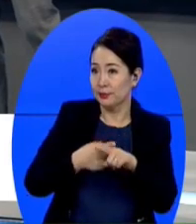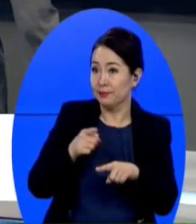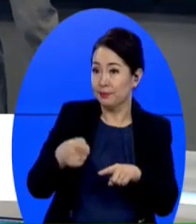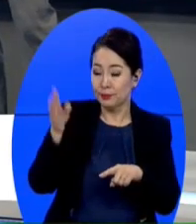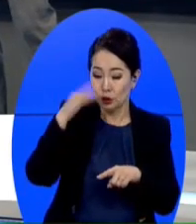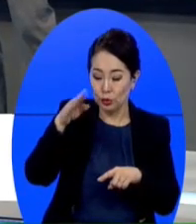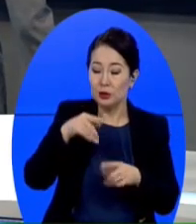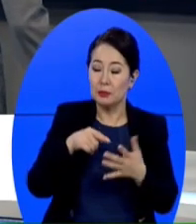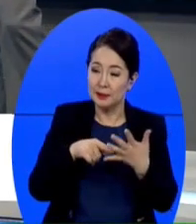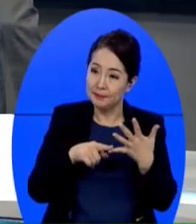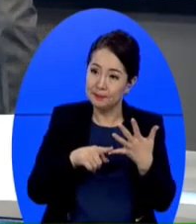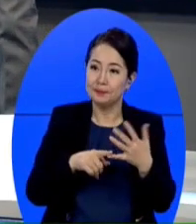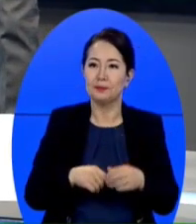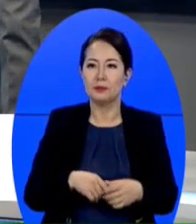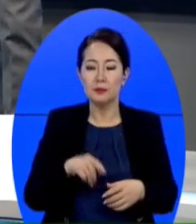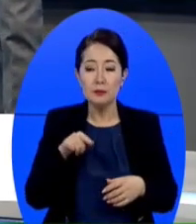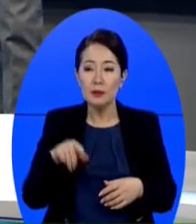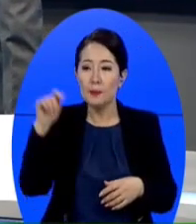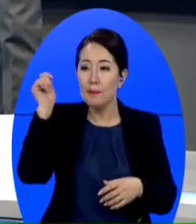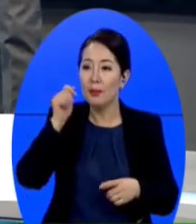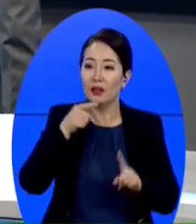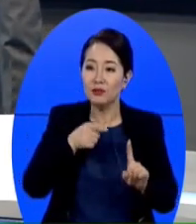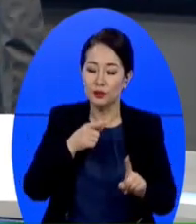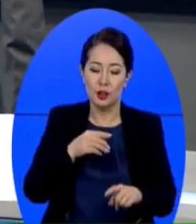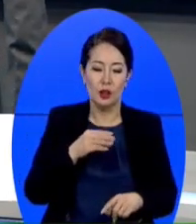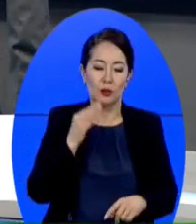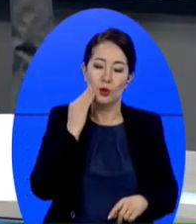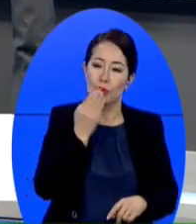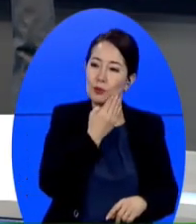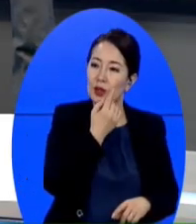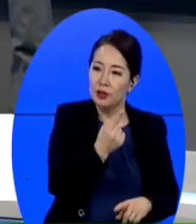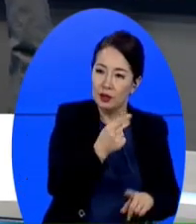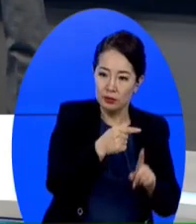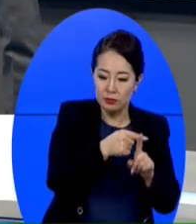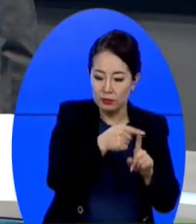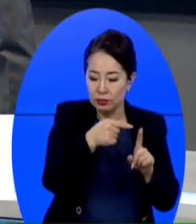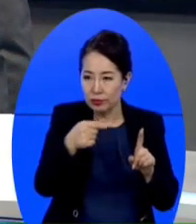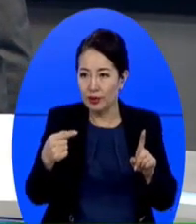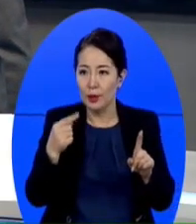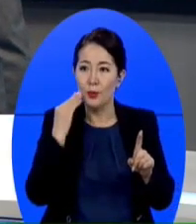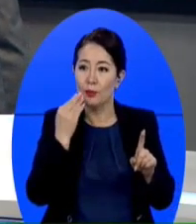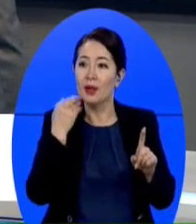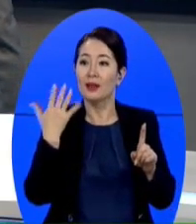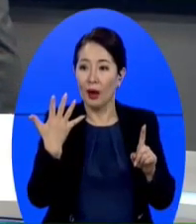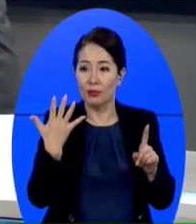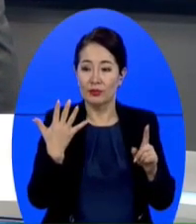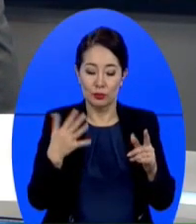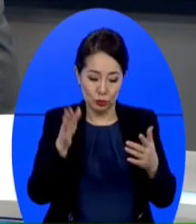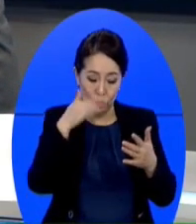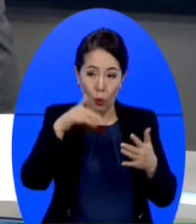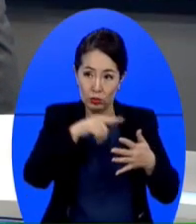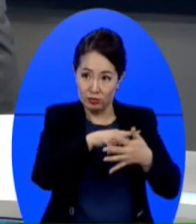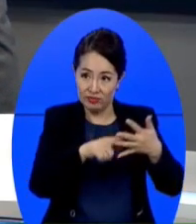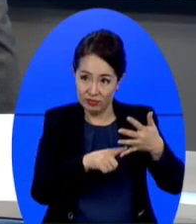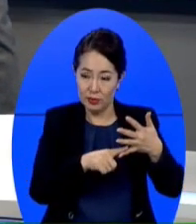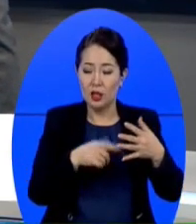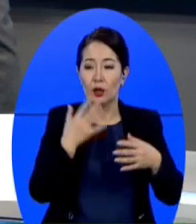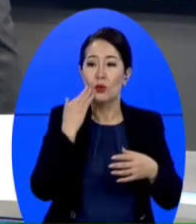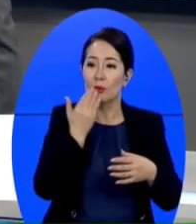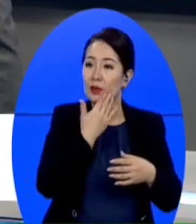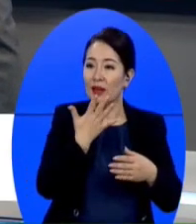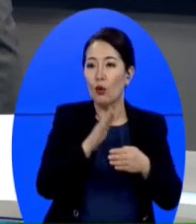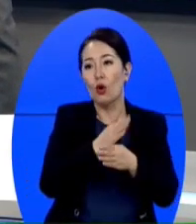их ирдэг юм байна. Тэгээ энэ бол яг баярын шиний 1-ээс 5-ны хоорондох дуудлагын төрөл, харин шиний 5-аас хойшоого нөхцөл байдал